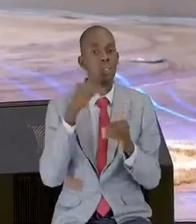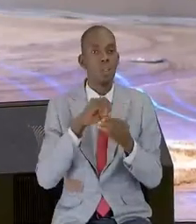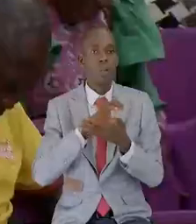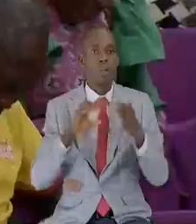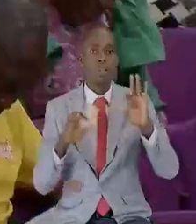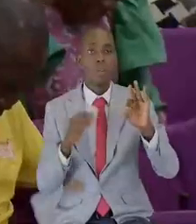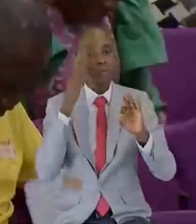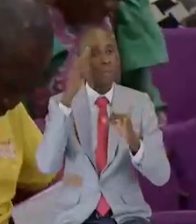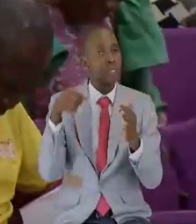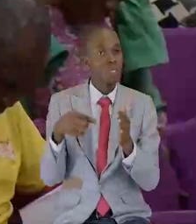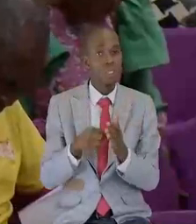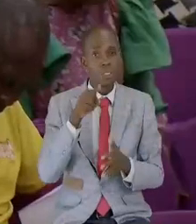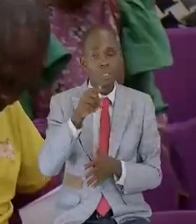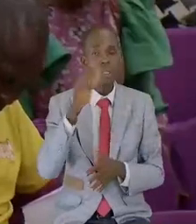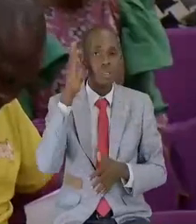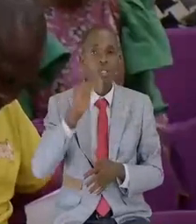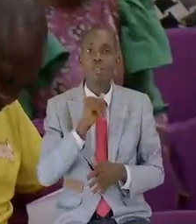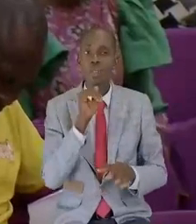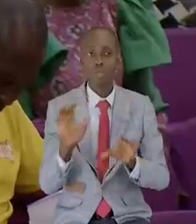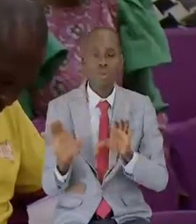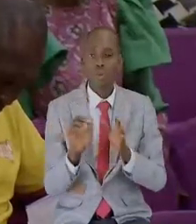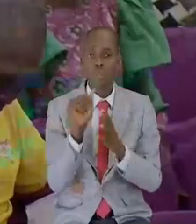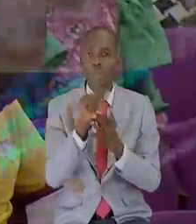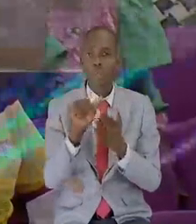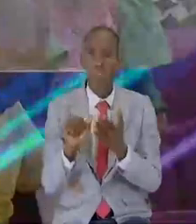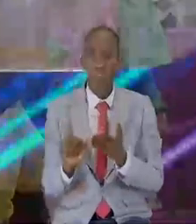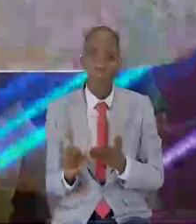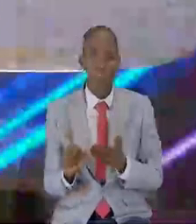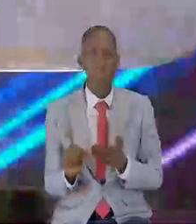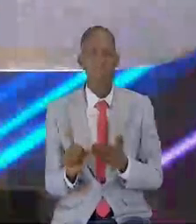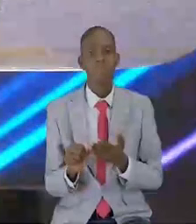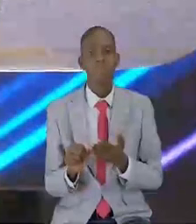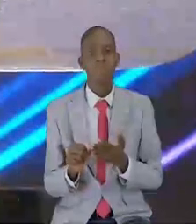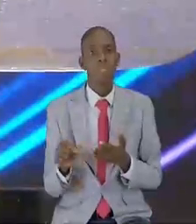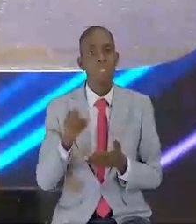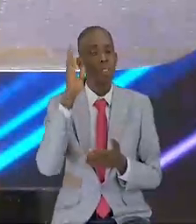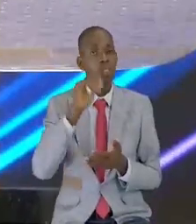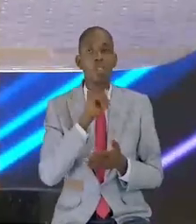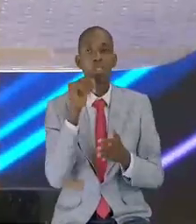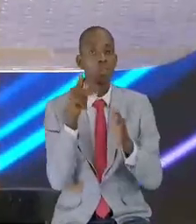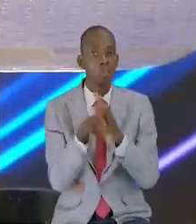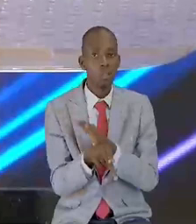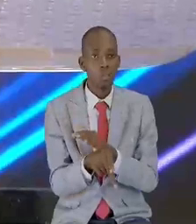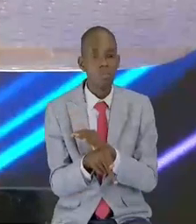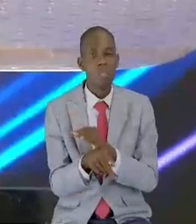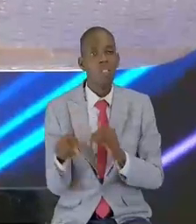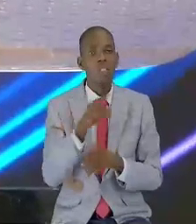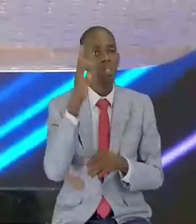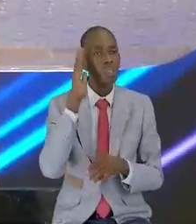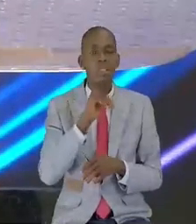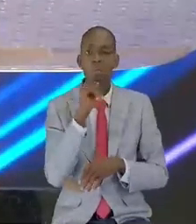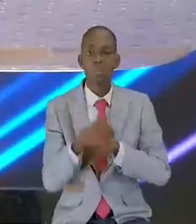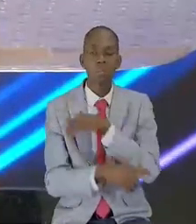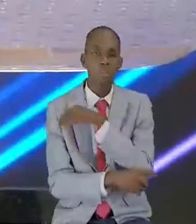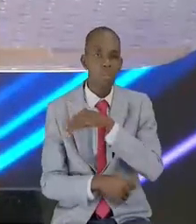Verset 9, en effet, les commandements, tu ne commettras point d'adultère, tu ne tueras point, tu ne